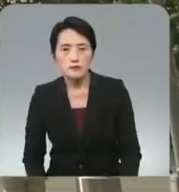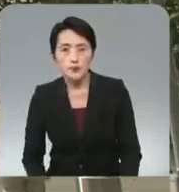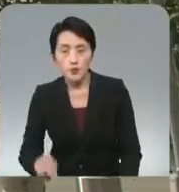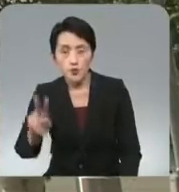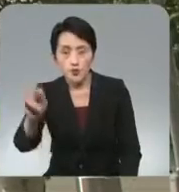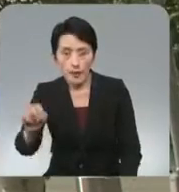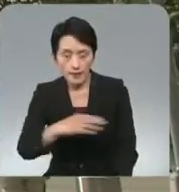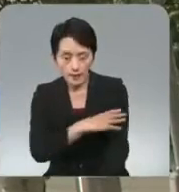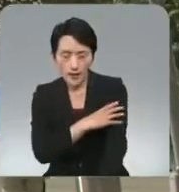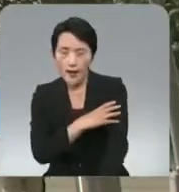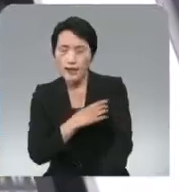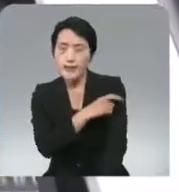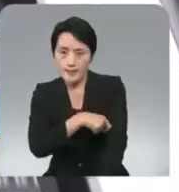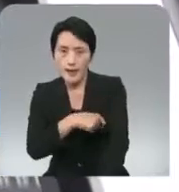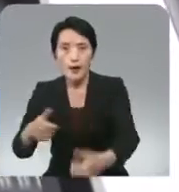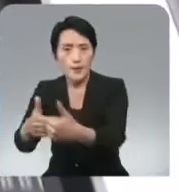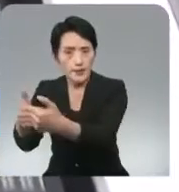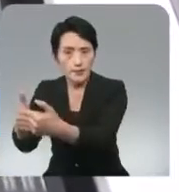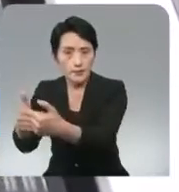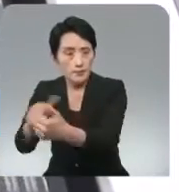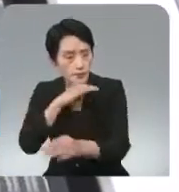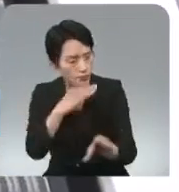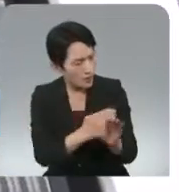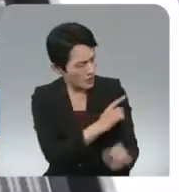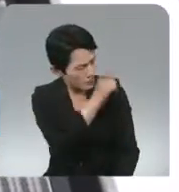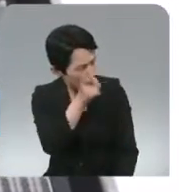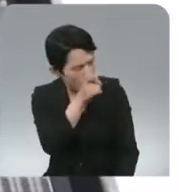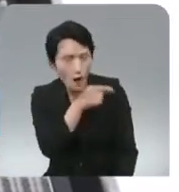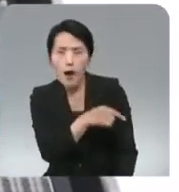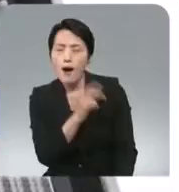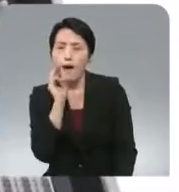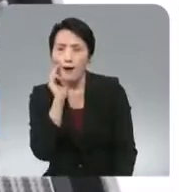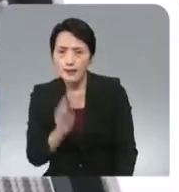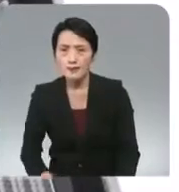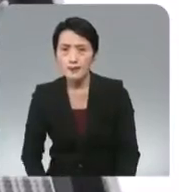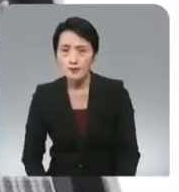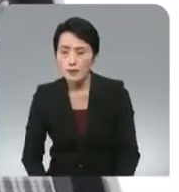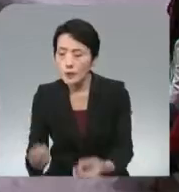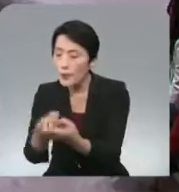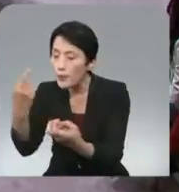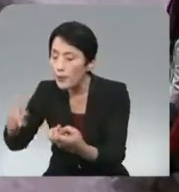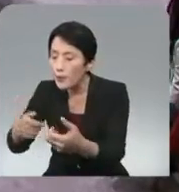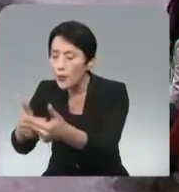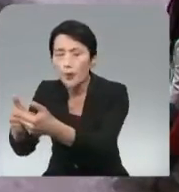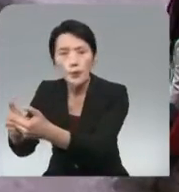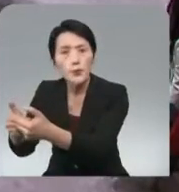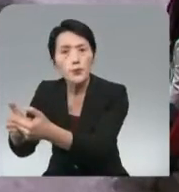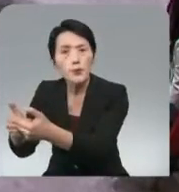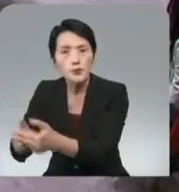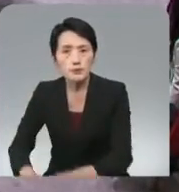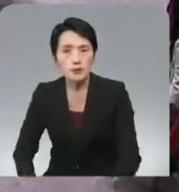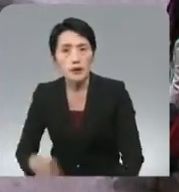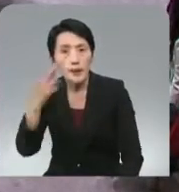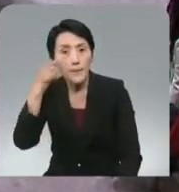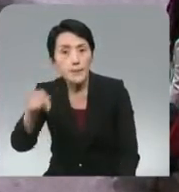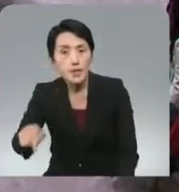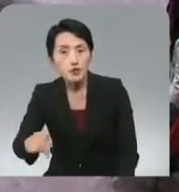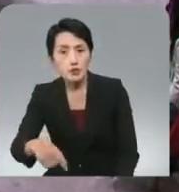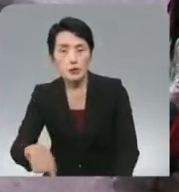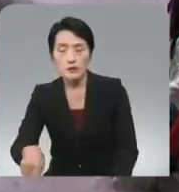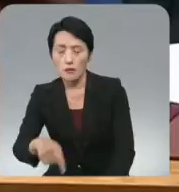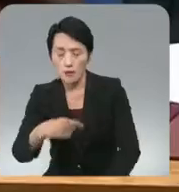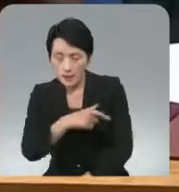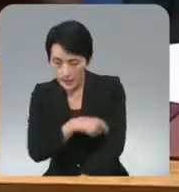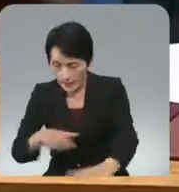le Conseil de sécurité des Nations unies n'a une nouvelle fois pas réussi à parler d'une seule voix sur la cordée Nord après une hier après un